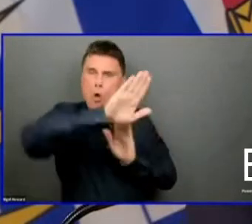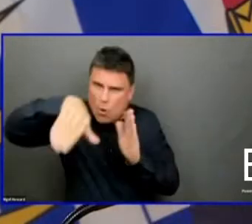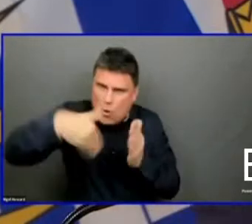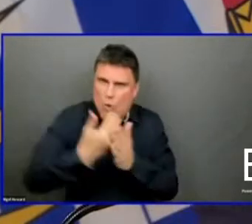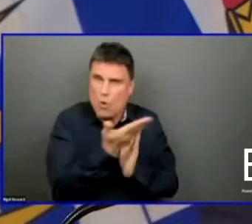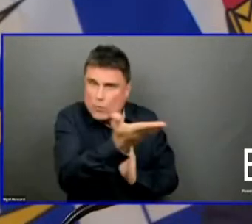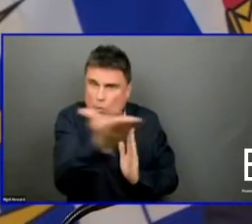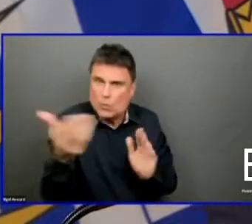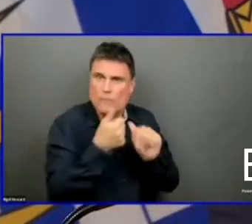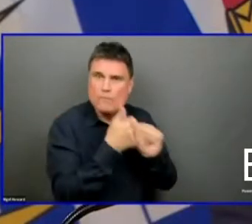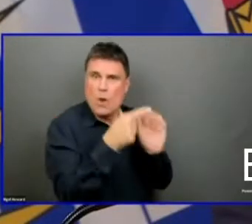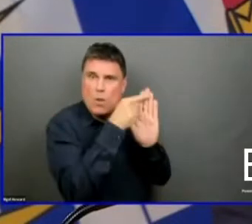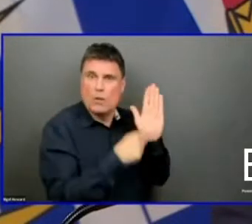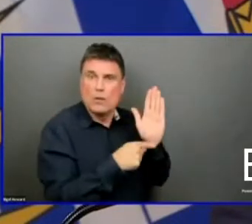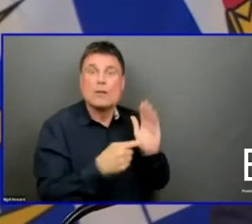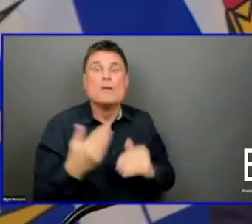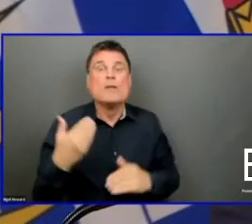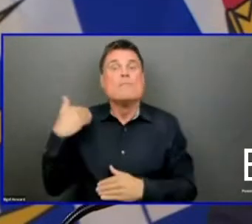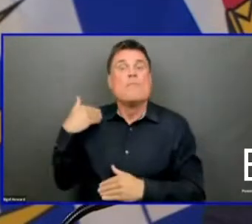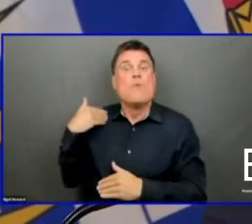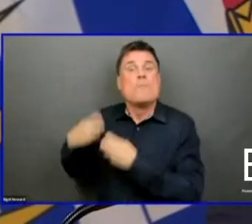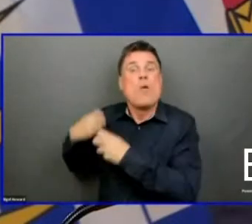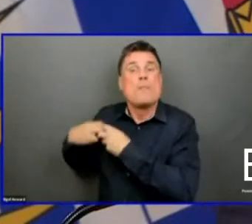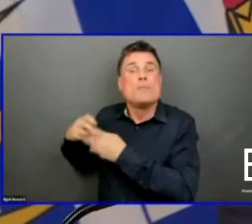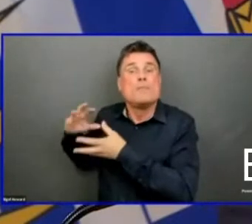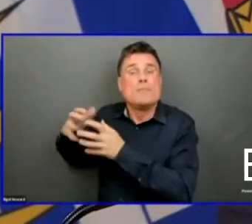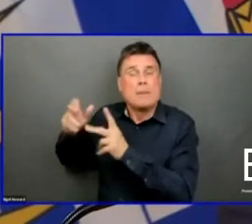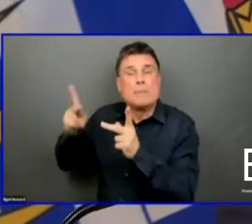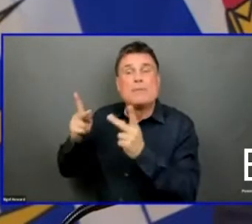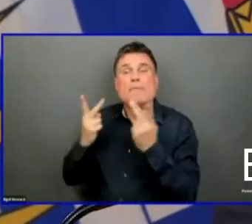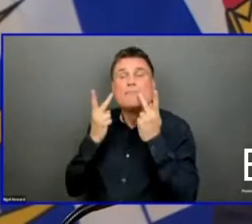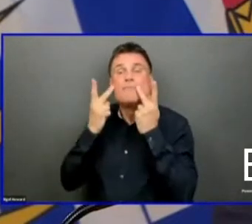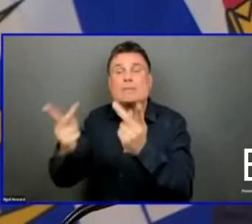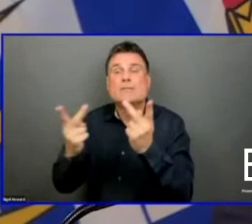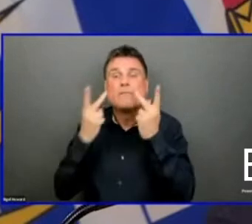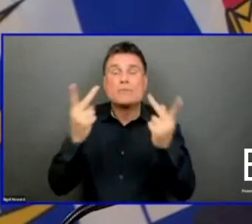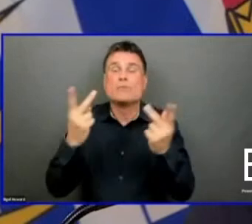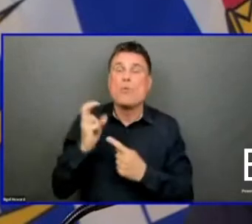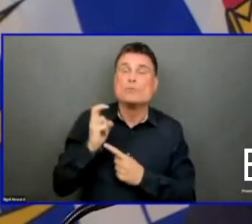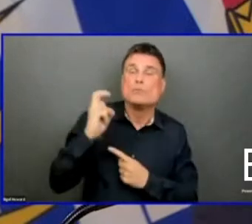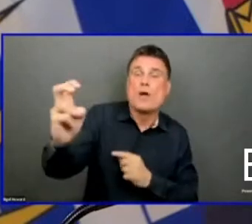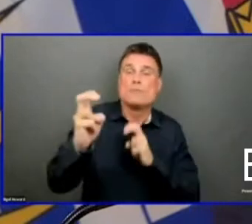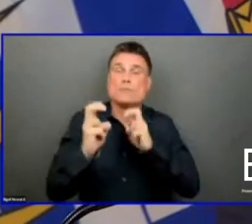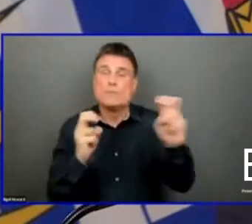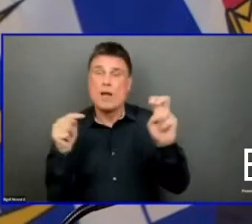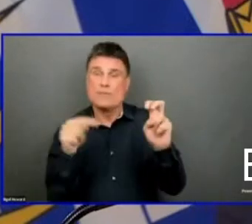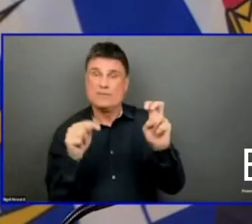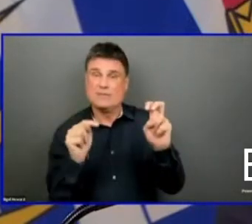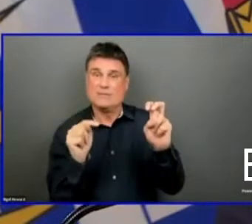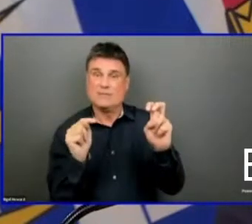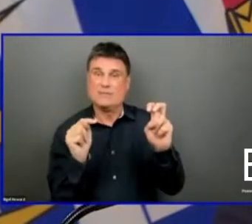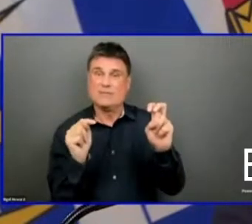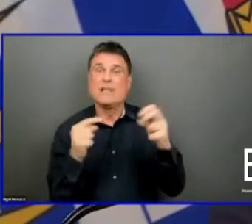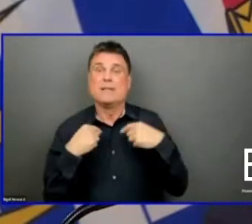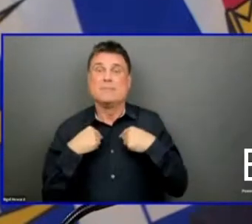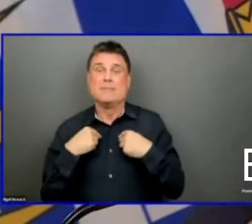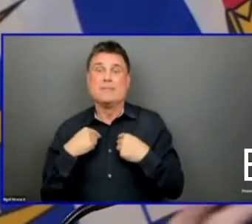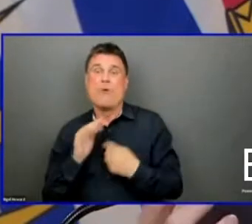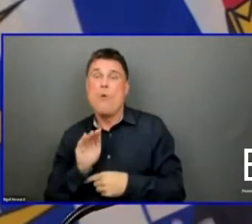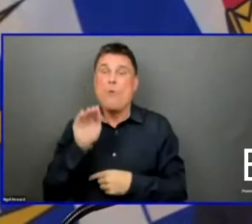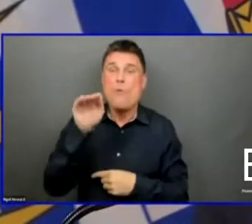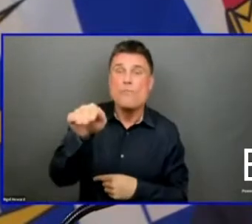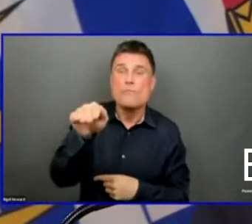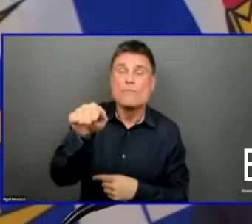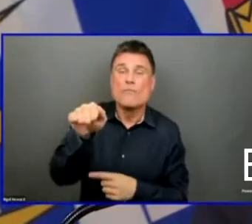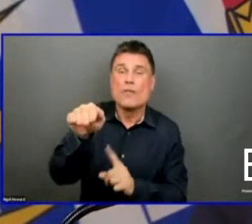这个 and 更容易 have 传 contacts 播。 with people in another place, we're bringing the virus with us, and we're bringing